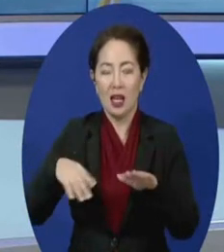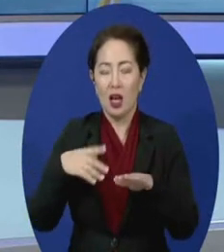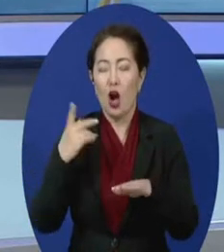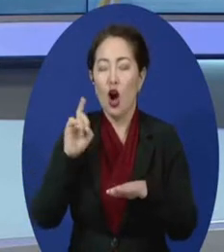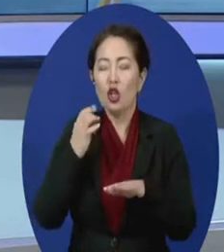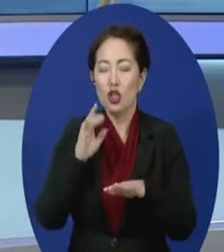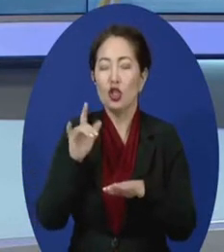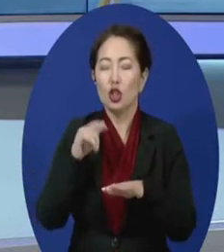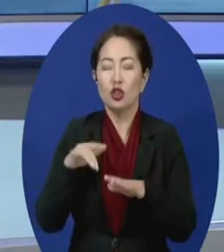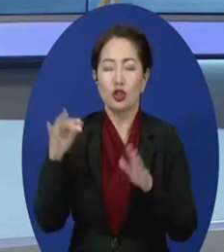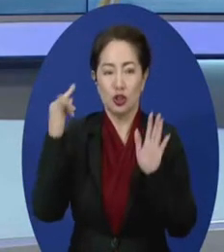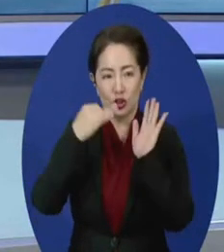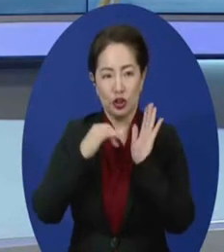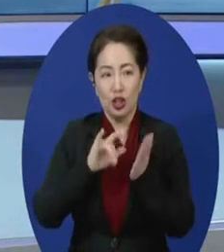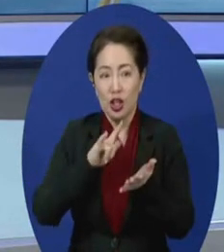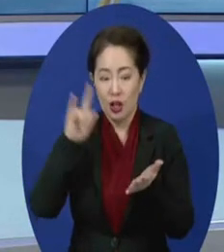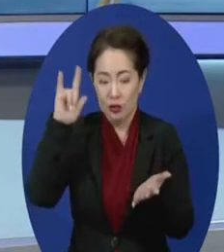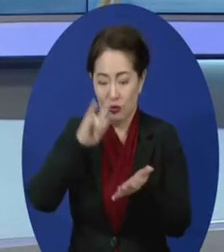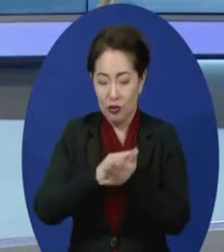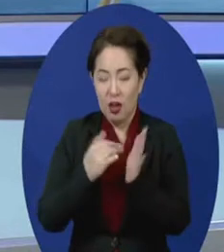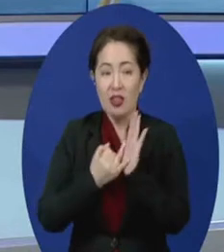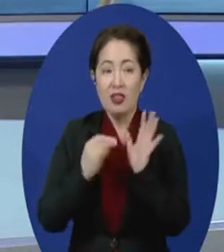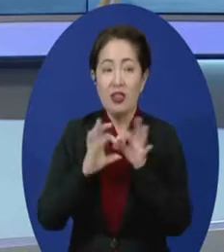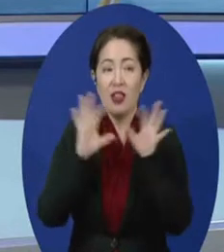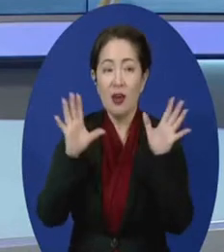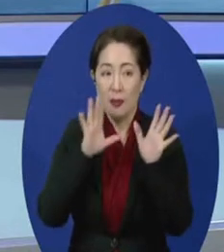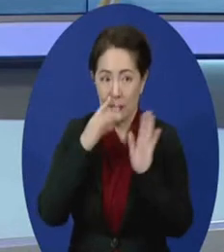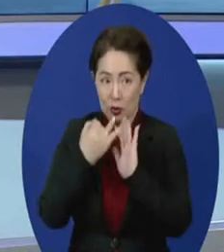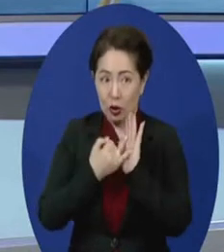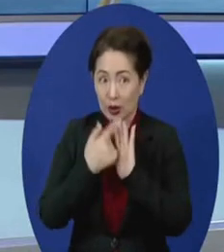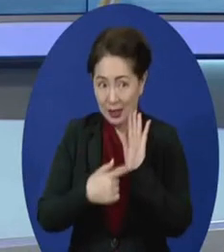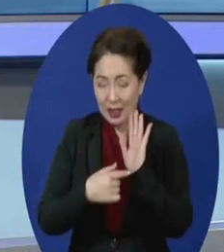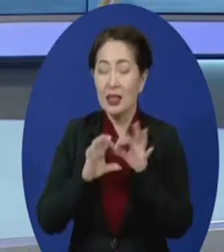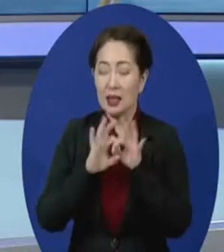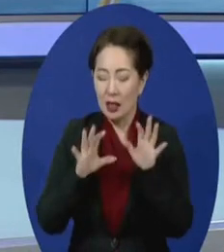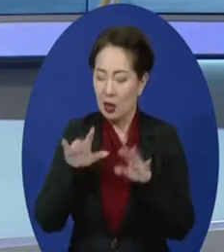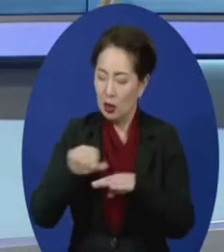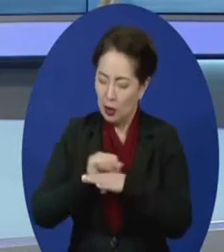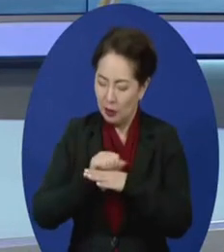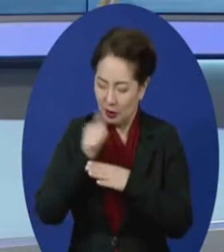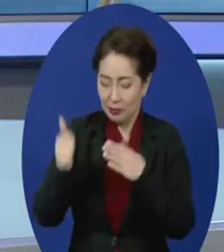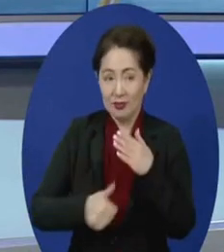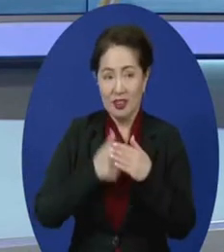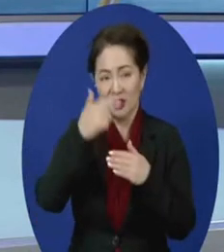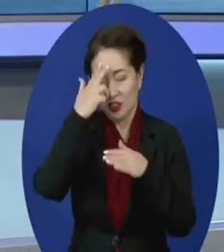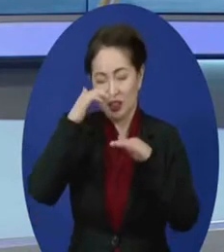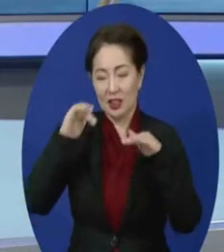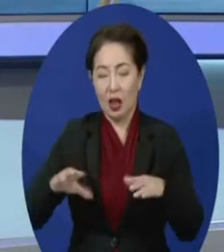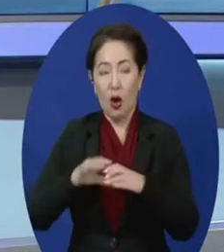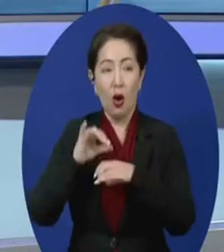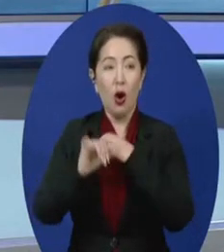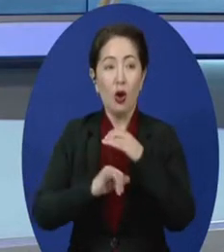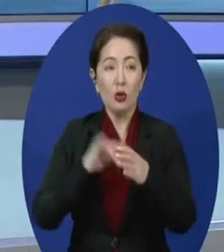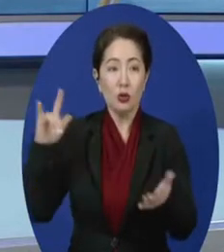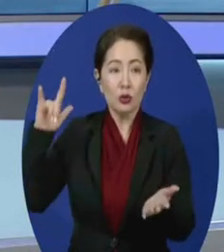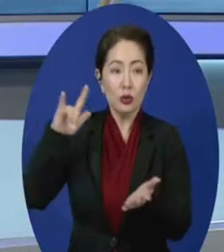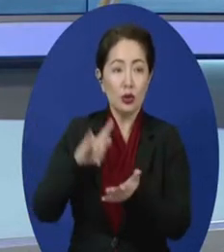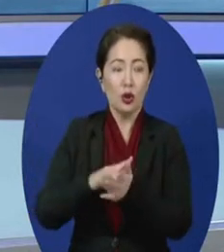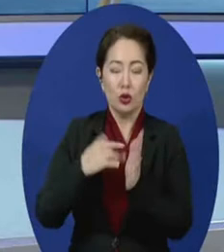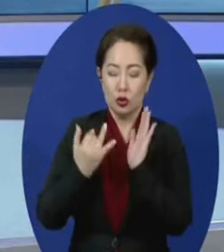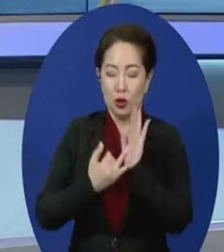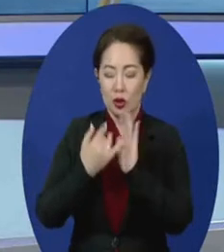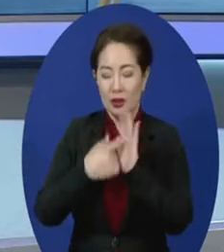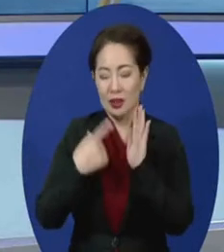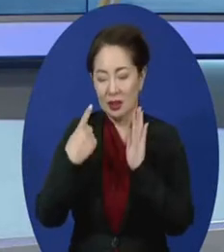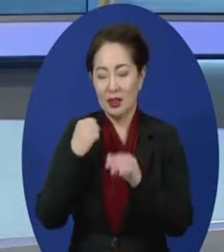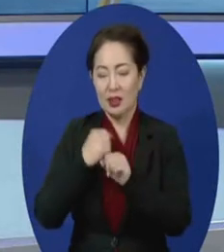буудал ашиглалтанд орохоор байгааг ерөнхий сайд болон их сургуульчууд хэлээд байна. Бэлтгэл ажиллагаа бүрэн хангасан Чингис хаан олон улсын нисэх онгоцны буудал 7 дугаар